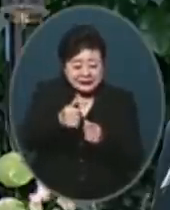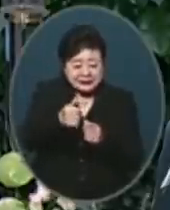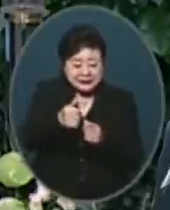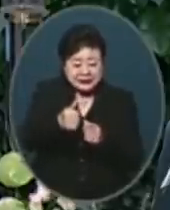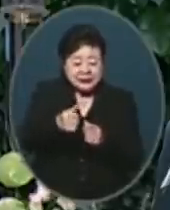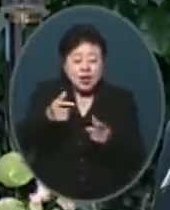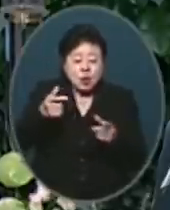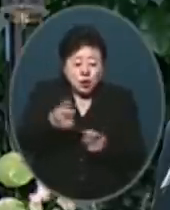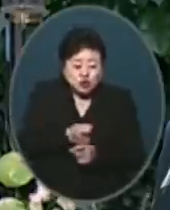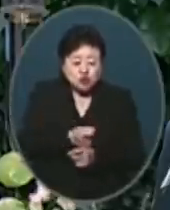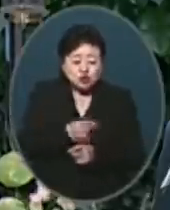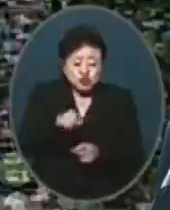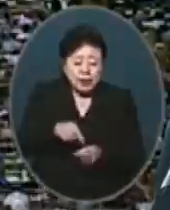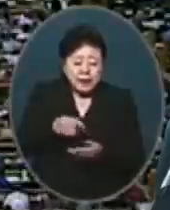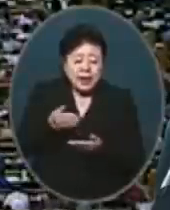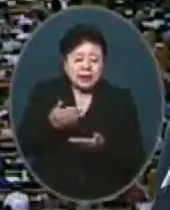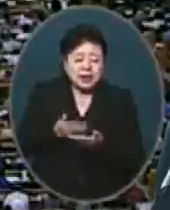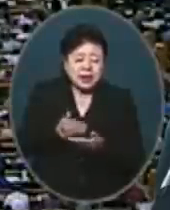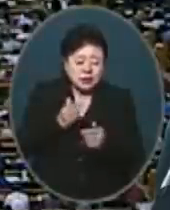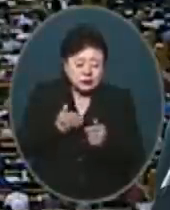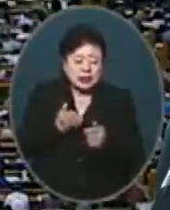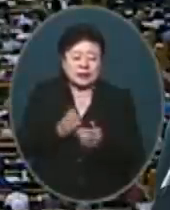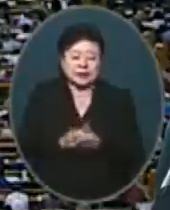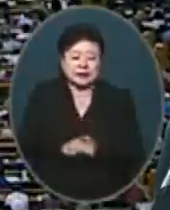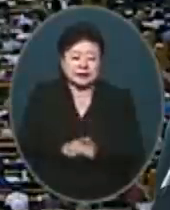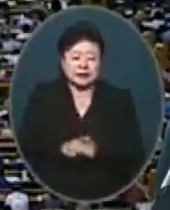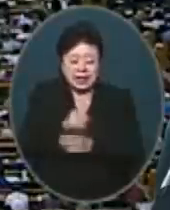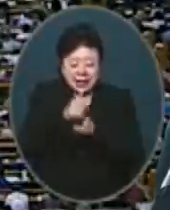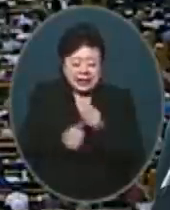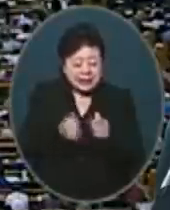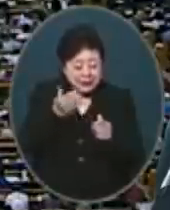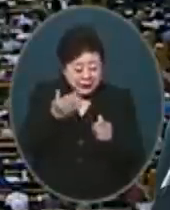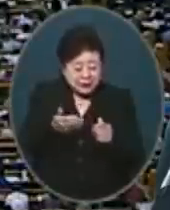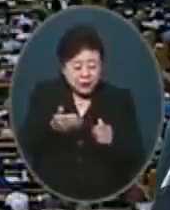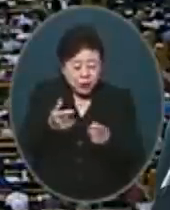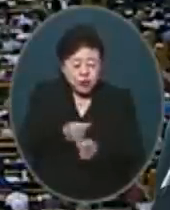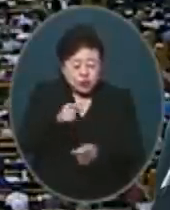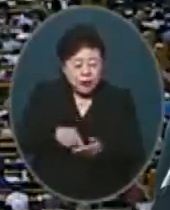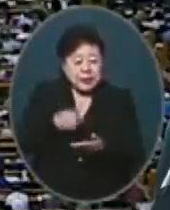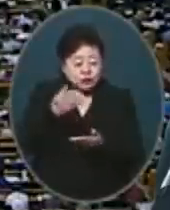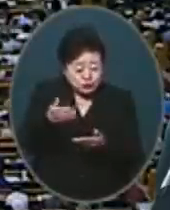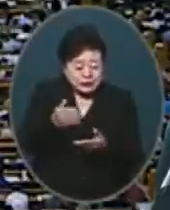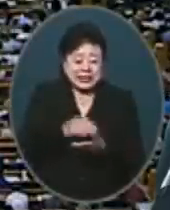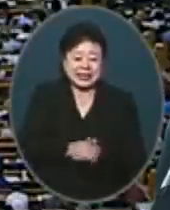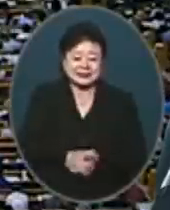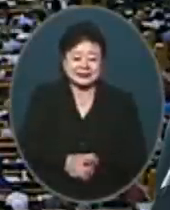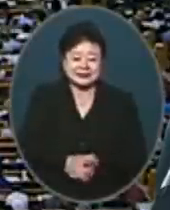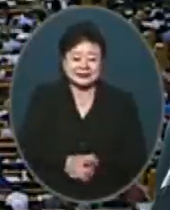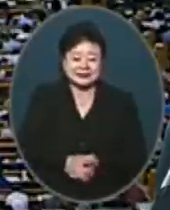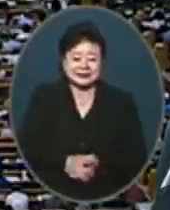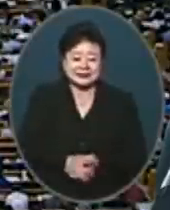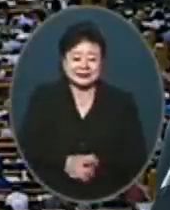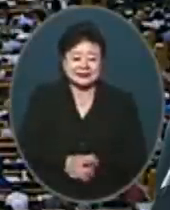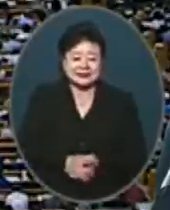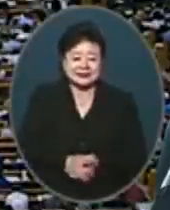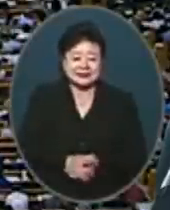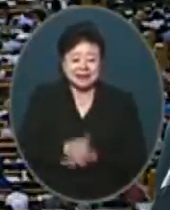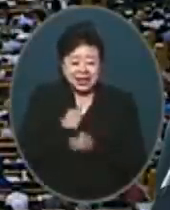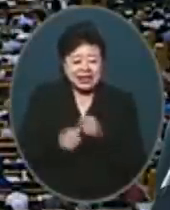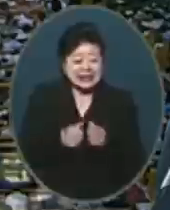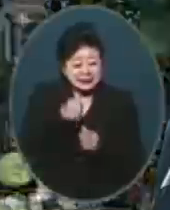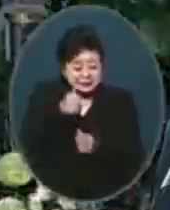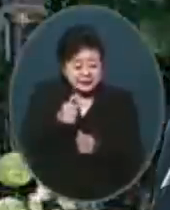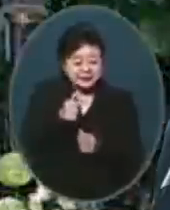하나님에게 원수를 갚아달라고 부탁하면 하나님이 원수를 갚아주신다는 것입니다. 근데